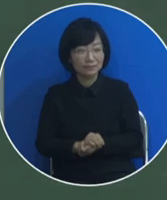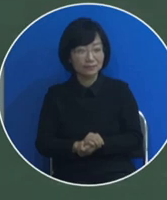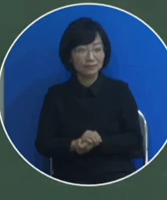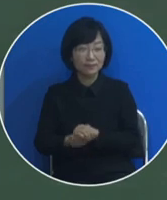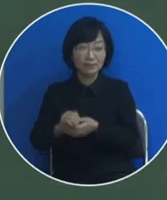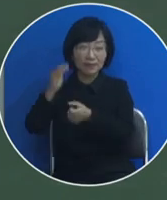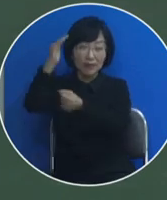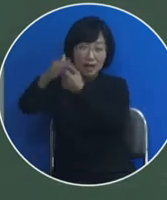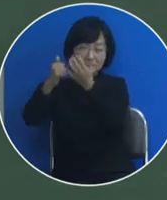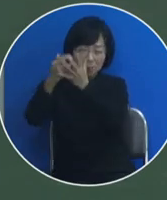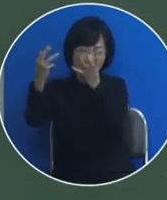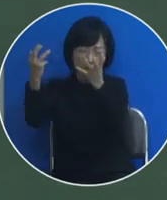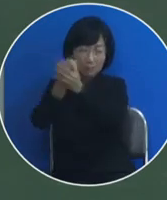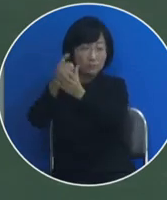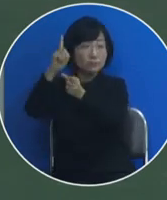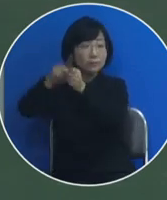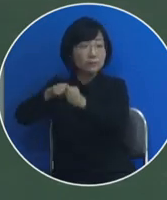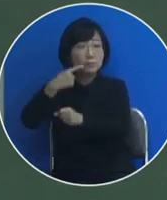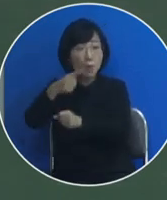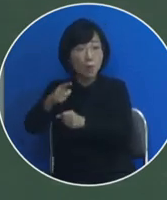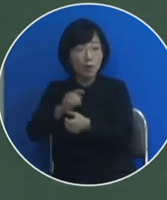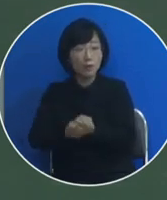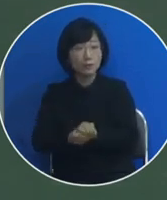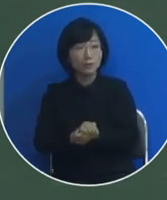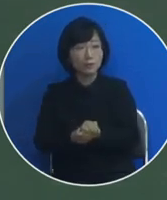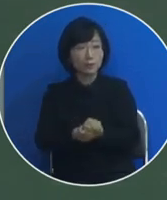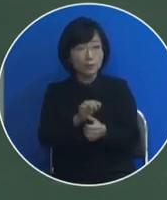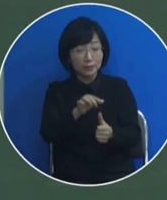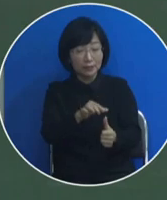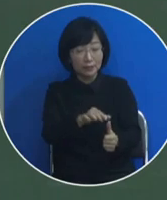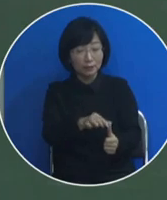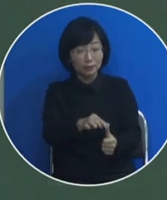부음 받은 자만 아는.